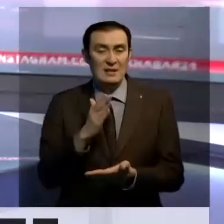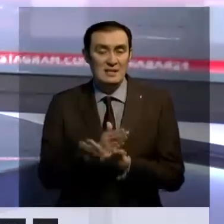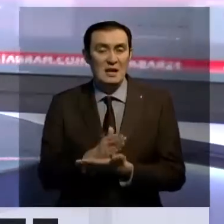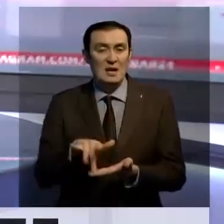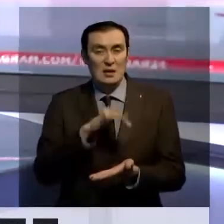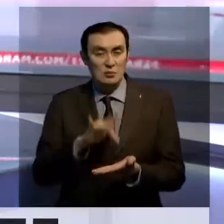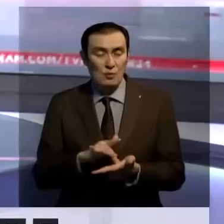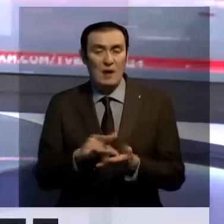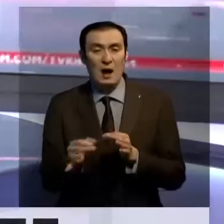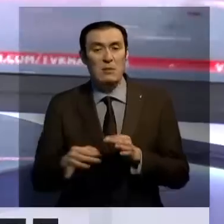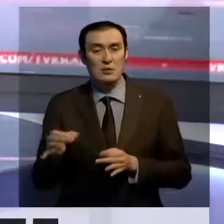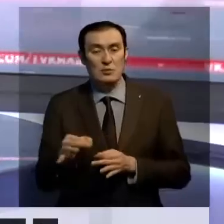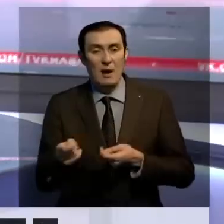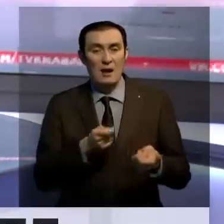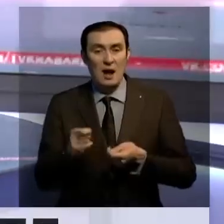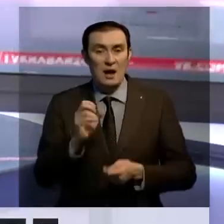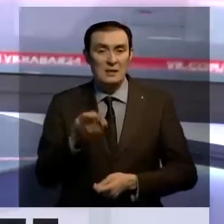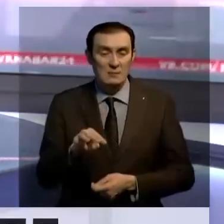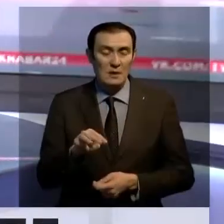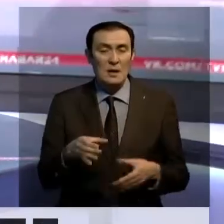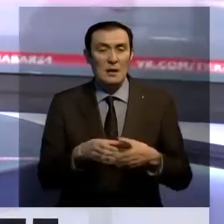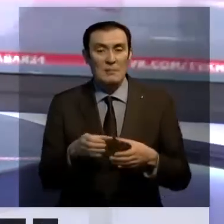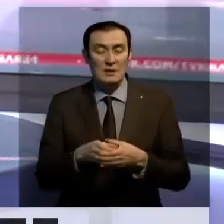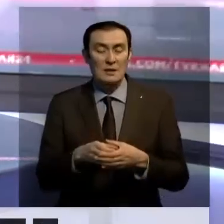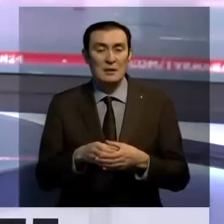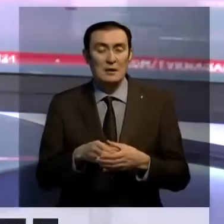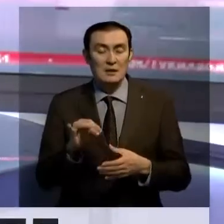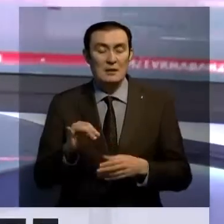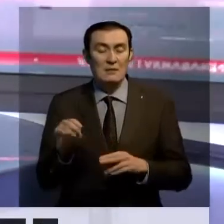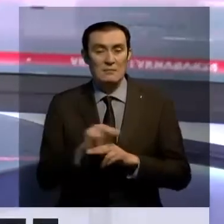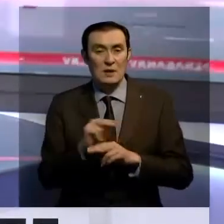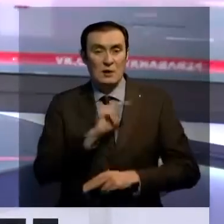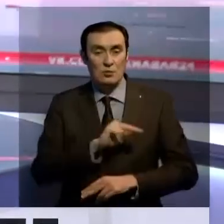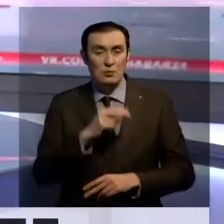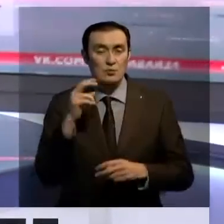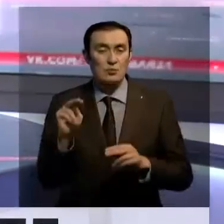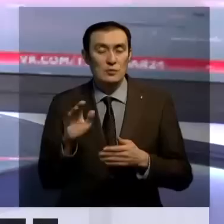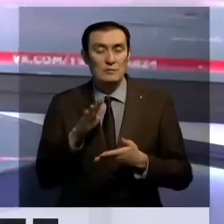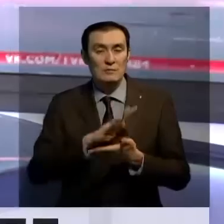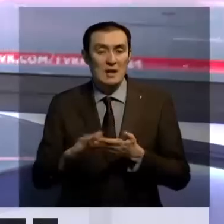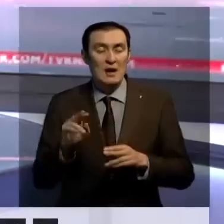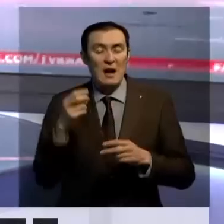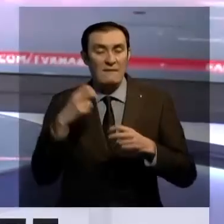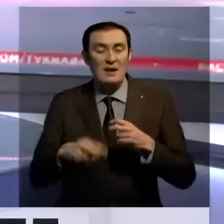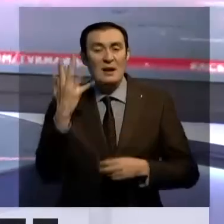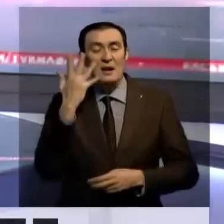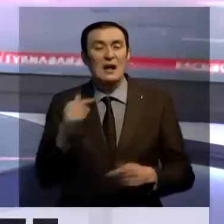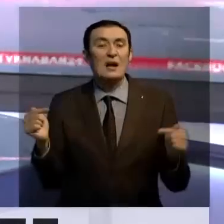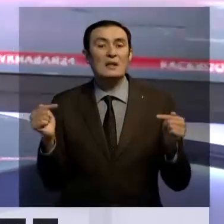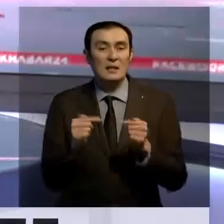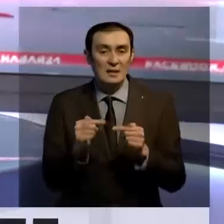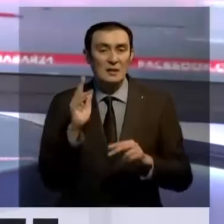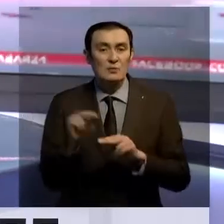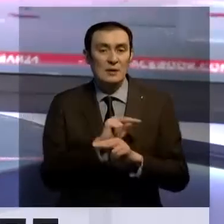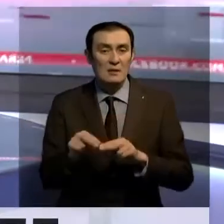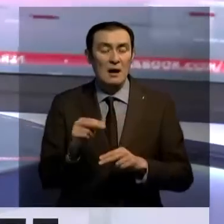городского, областного акиматов, специалисты СТО Кызылжарсу, и ведутся работы по устранению аварий, когда конкретно